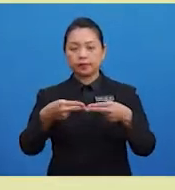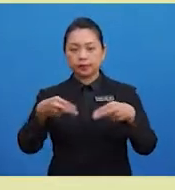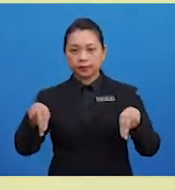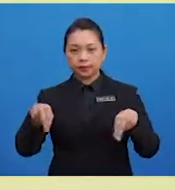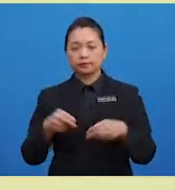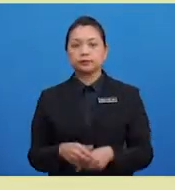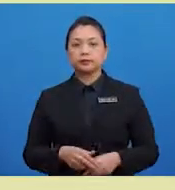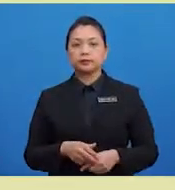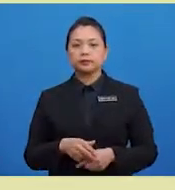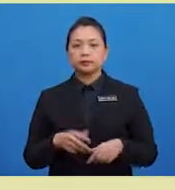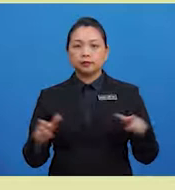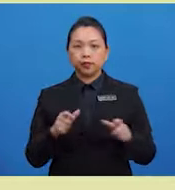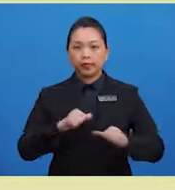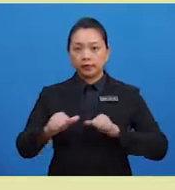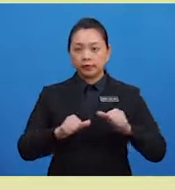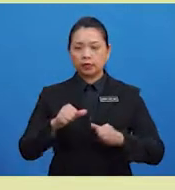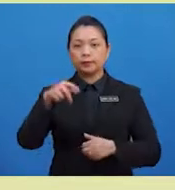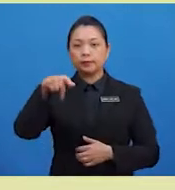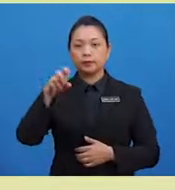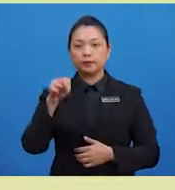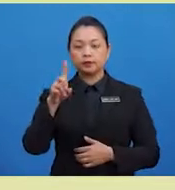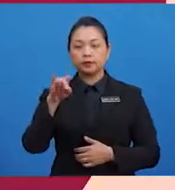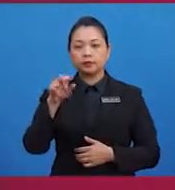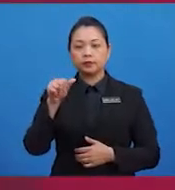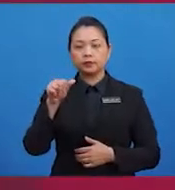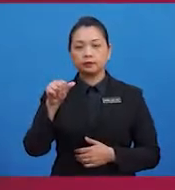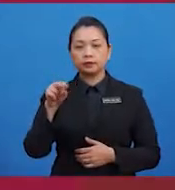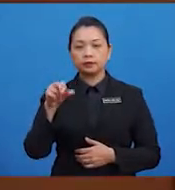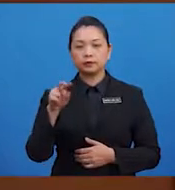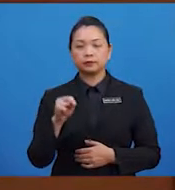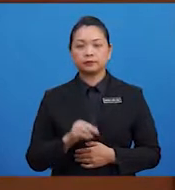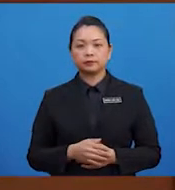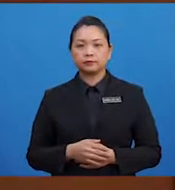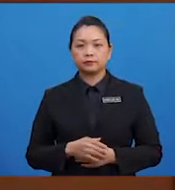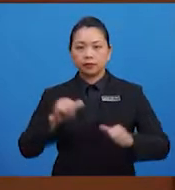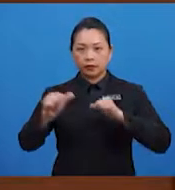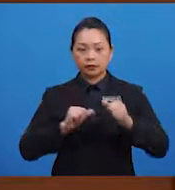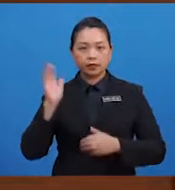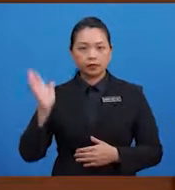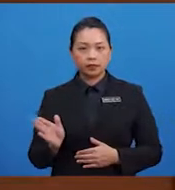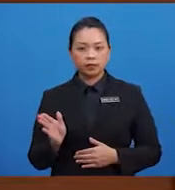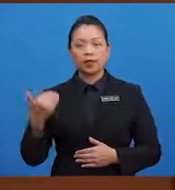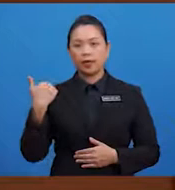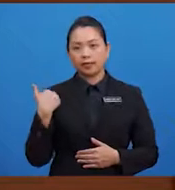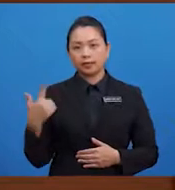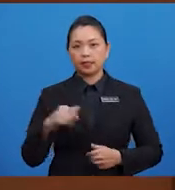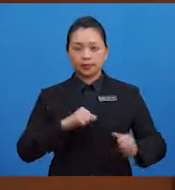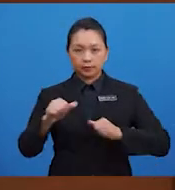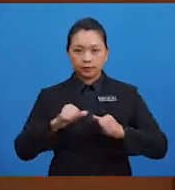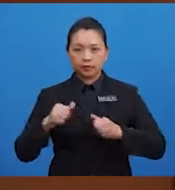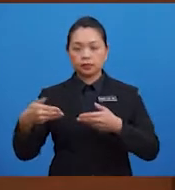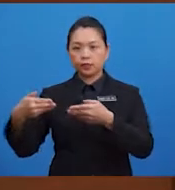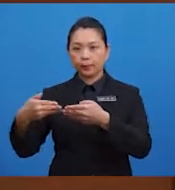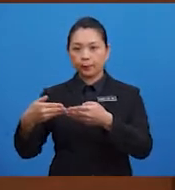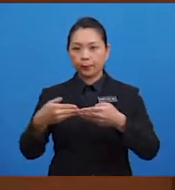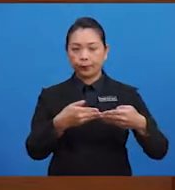melakukan aktiviti pendianan dan pemindahan telur tetasan. Aktiviti ini merupakan kesinambungan